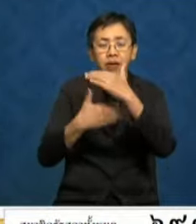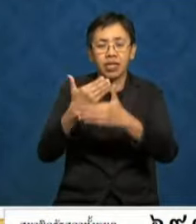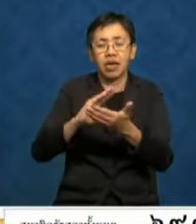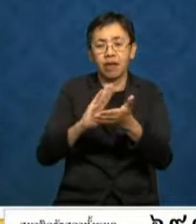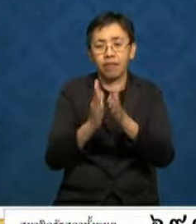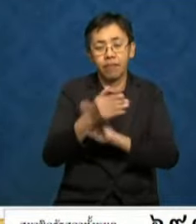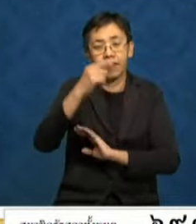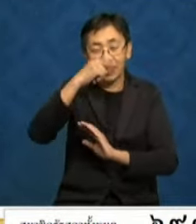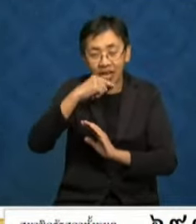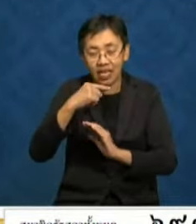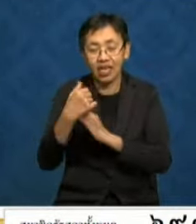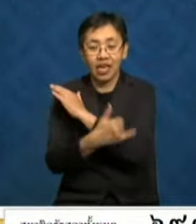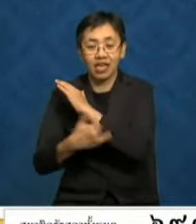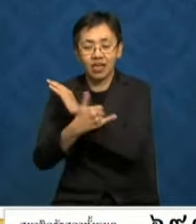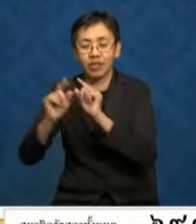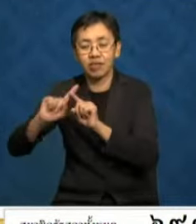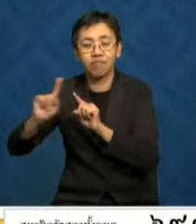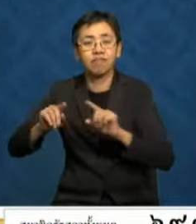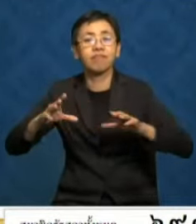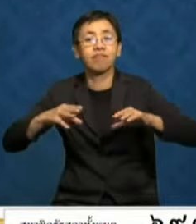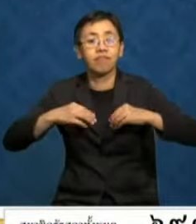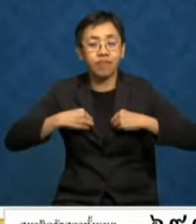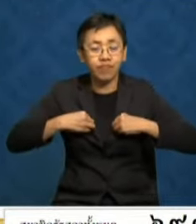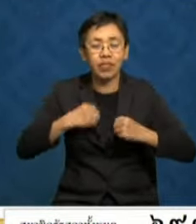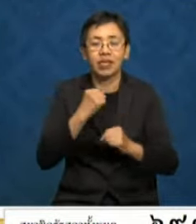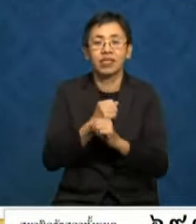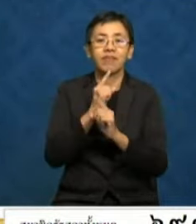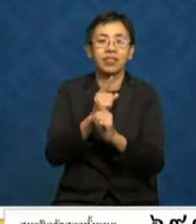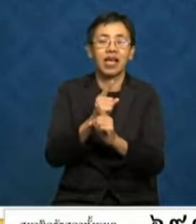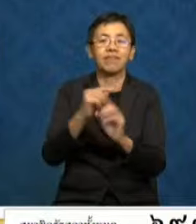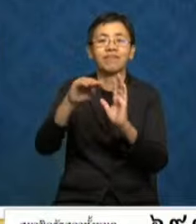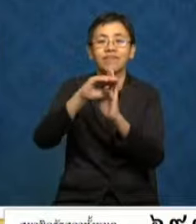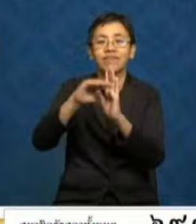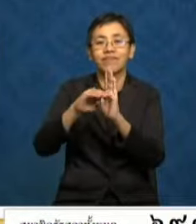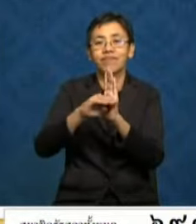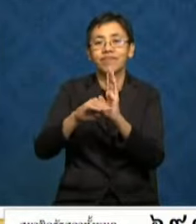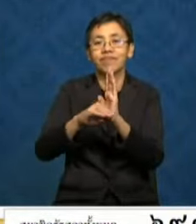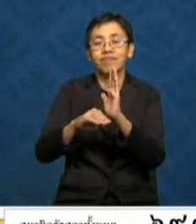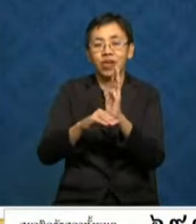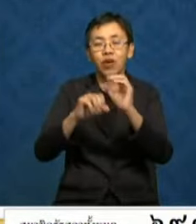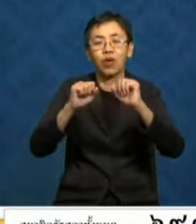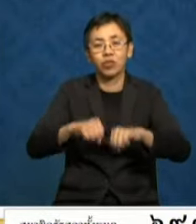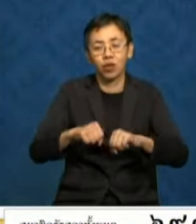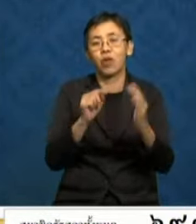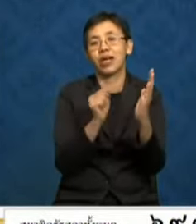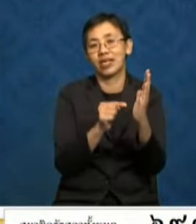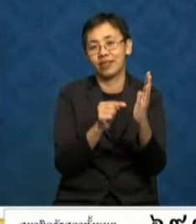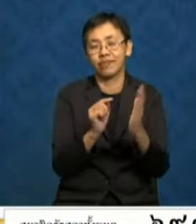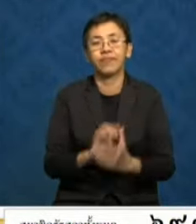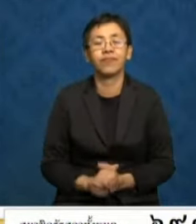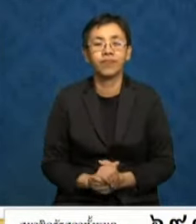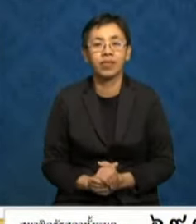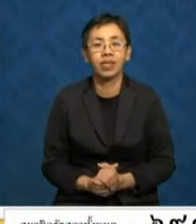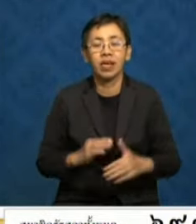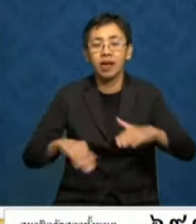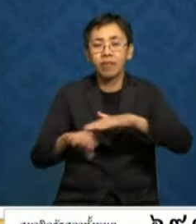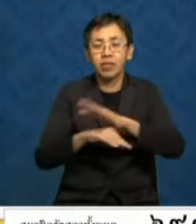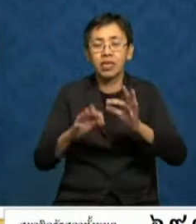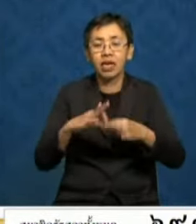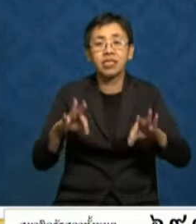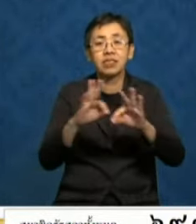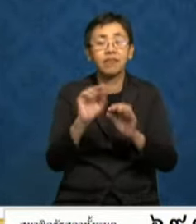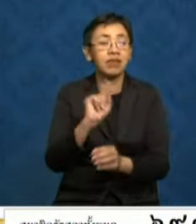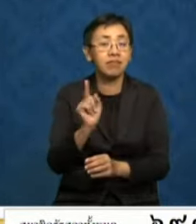อมรับต่ออารยประเทศนะครับในการปฏิบัติตามหลักการความตกลงฉบับนี้โดยเฉพาะหลักพื้นฐานสุดๆเนี่